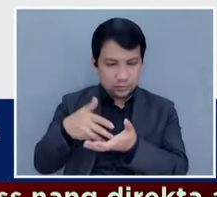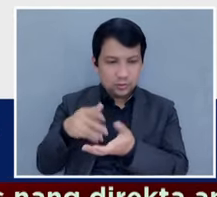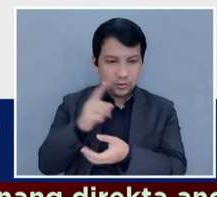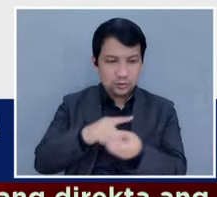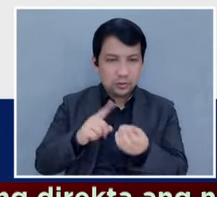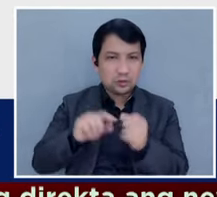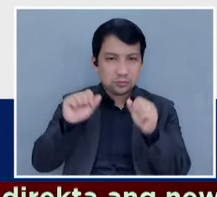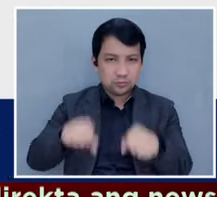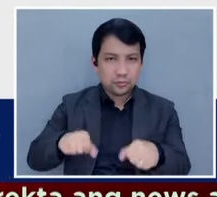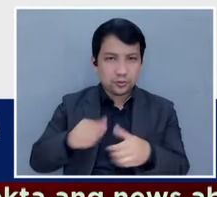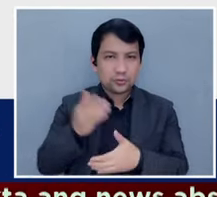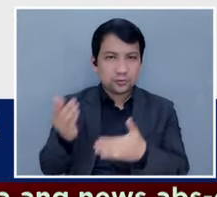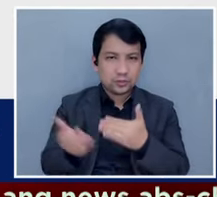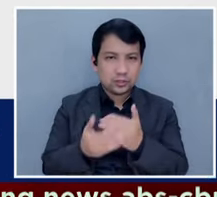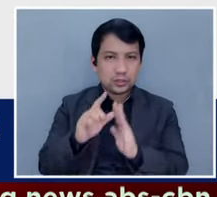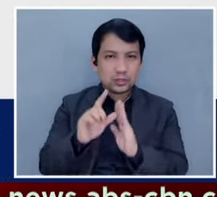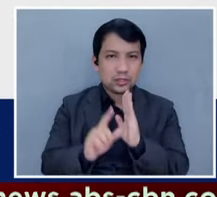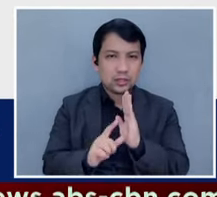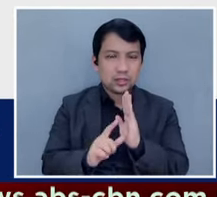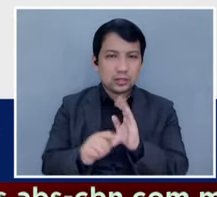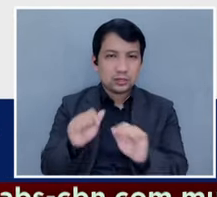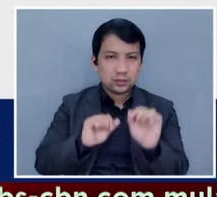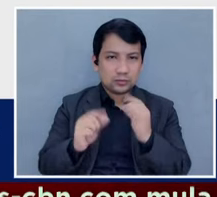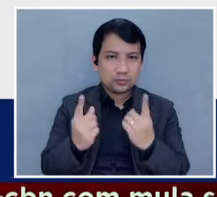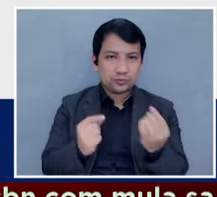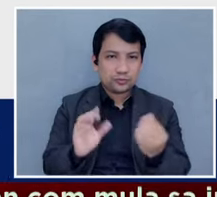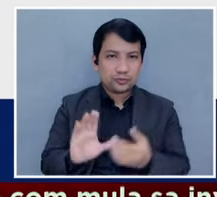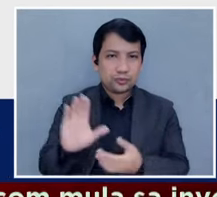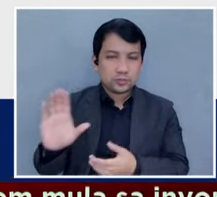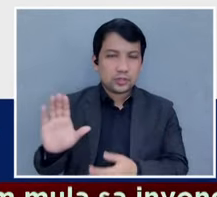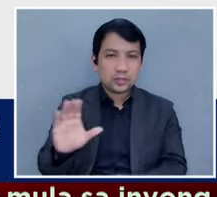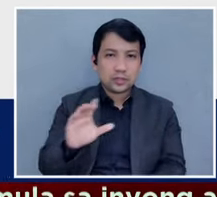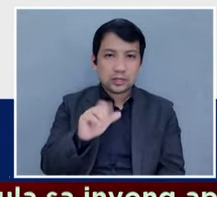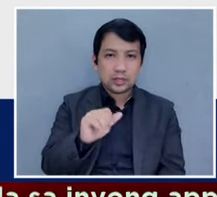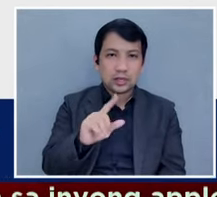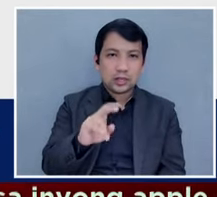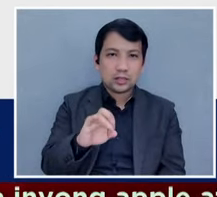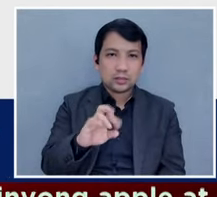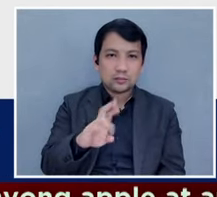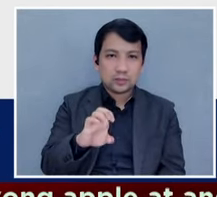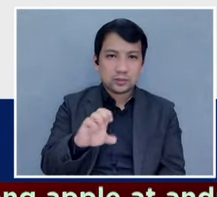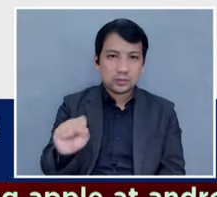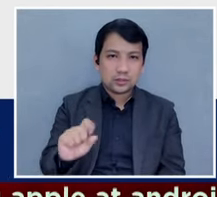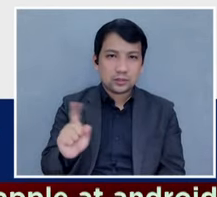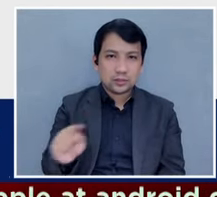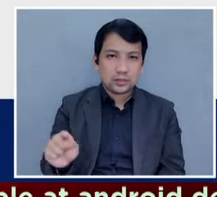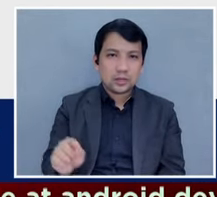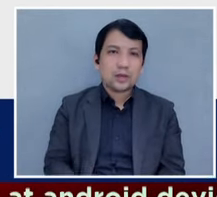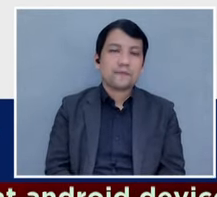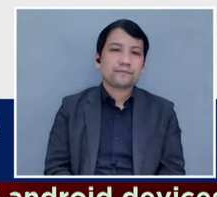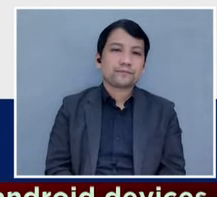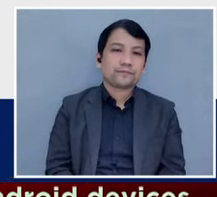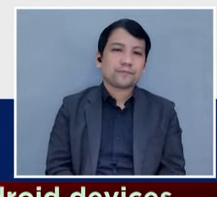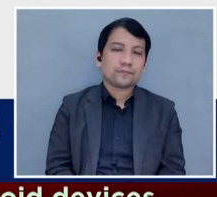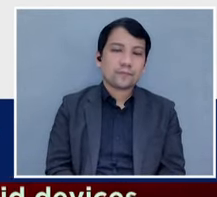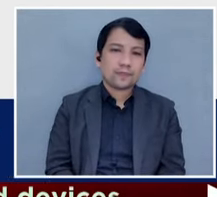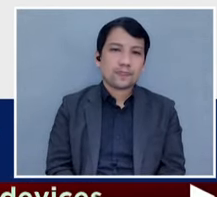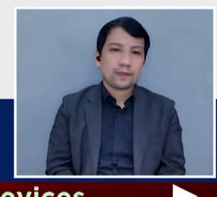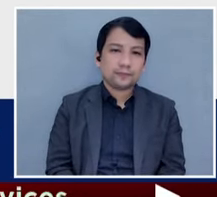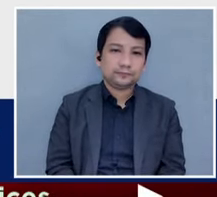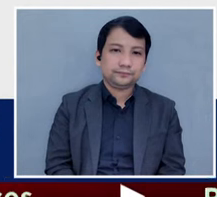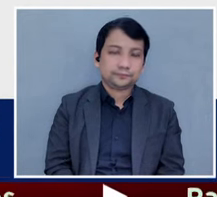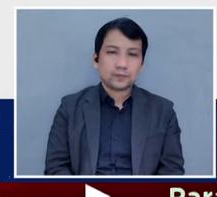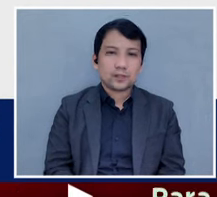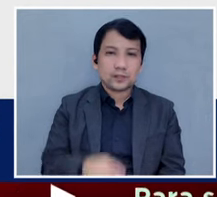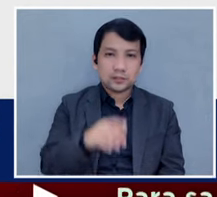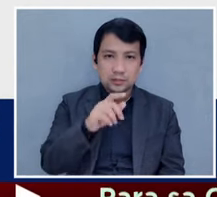posibleng legal na aksyon laban kay Alvarez. Kasabay nito, nagpalabas na rin ang liderato ng Philippine